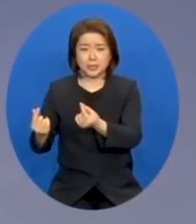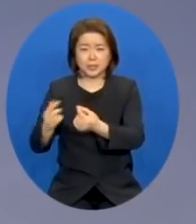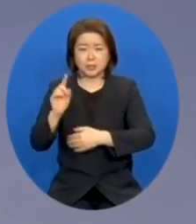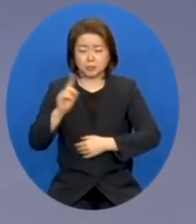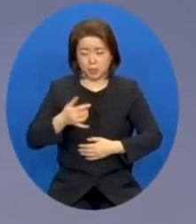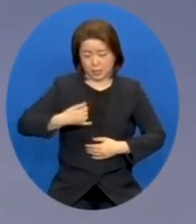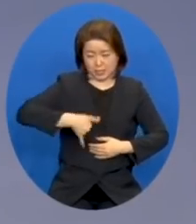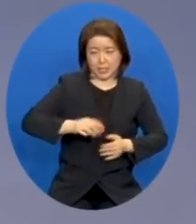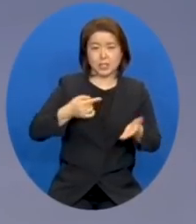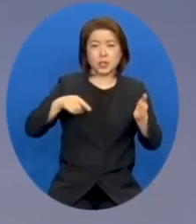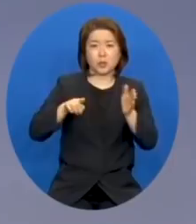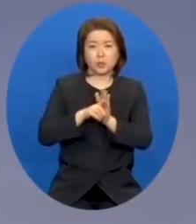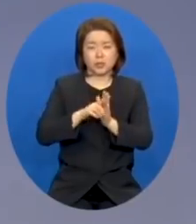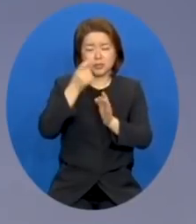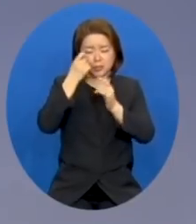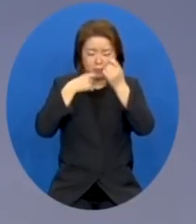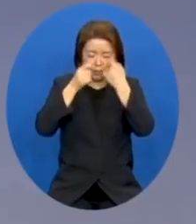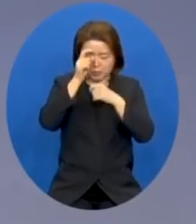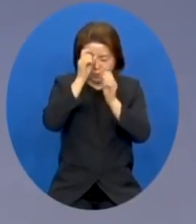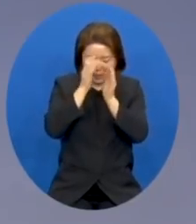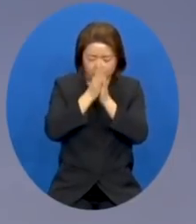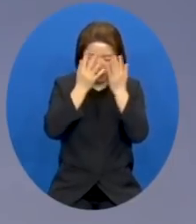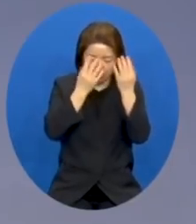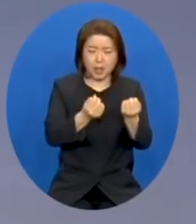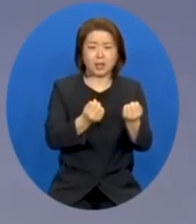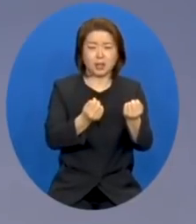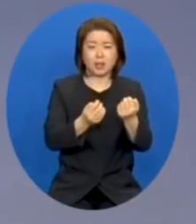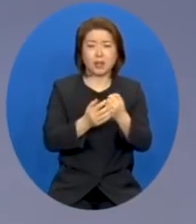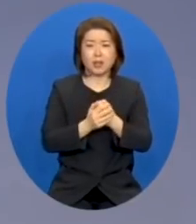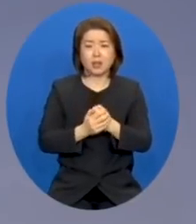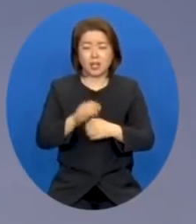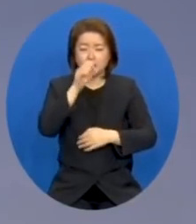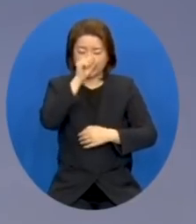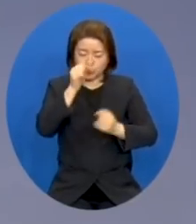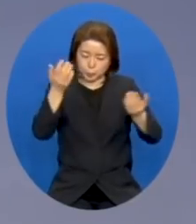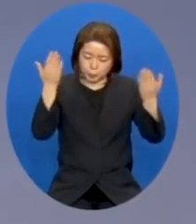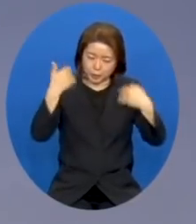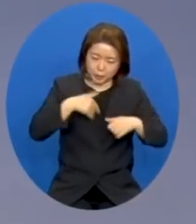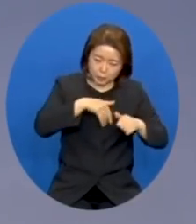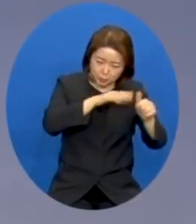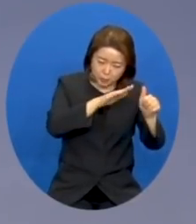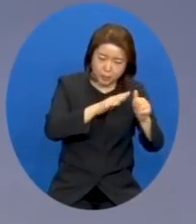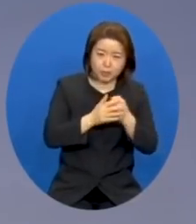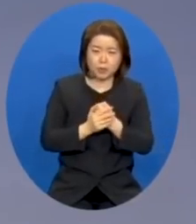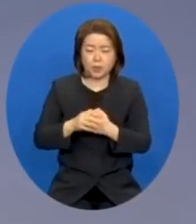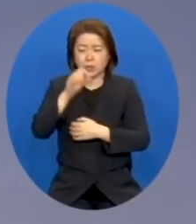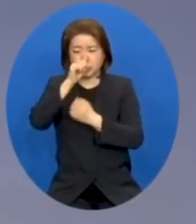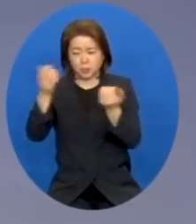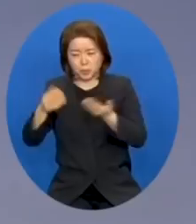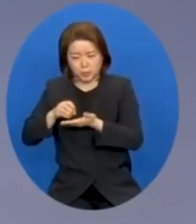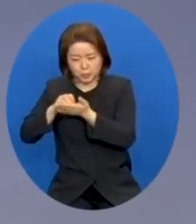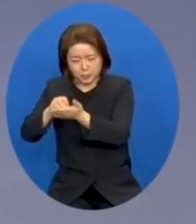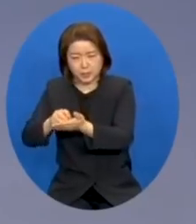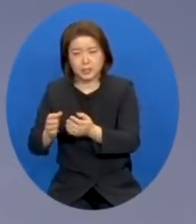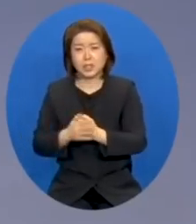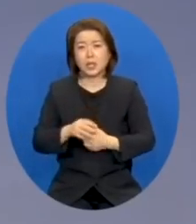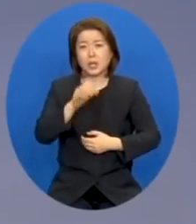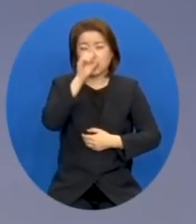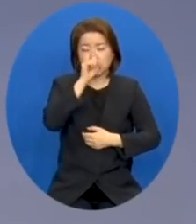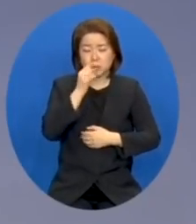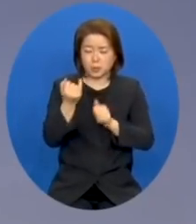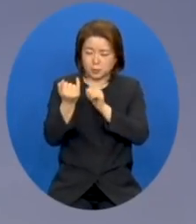자녀들을 위해서 그렇게 기도 많이 하는데 좋은 학교 가도록 좋은 직장 가도록 좋은